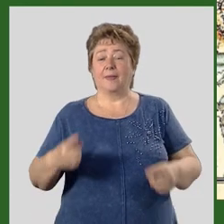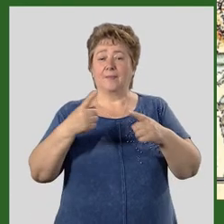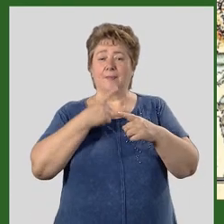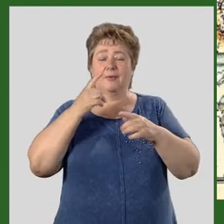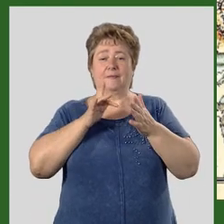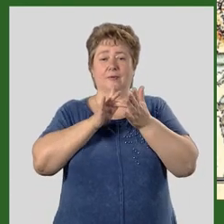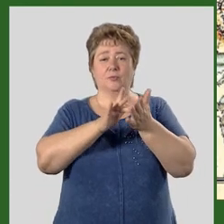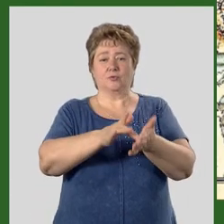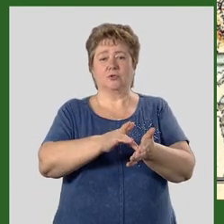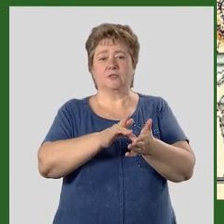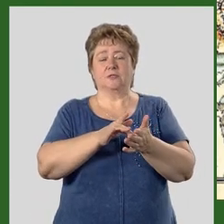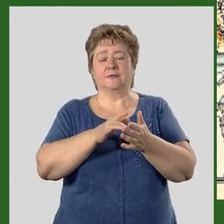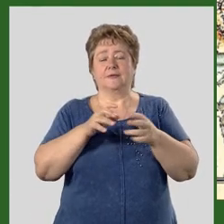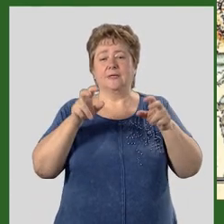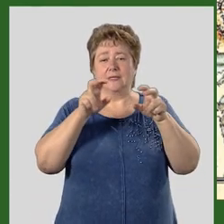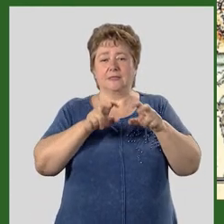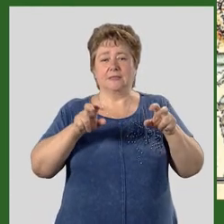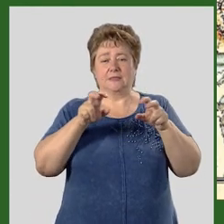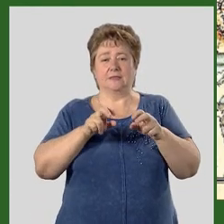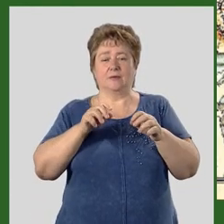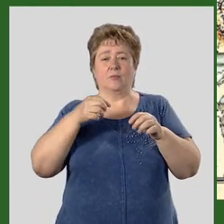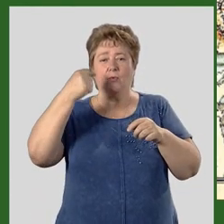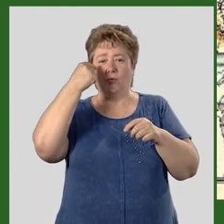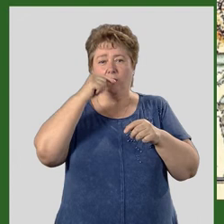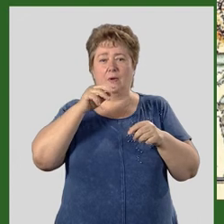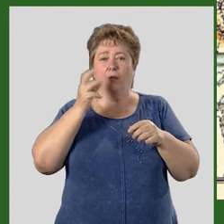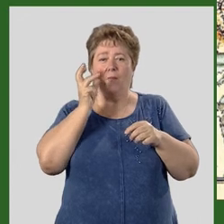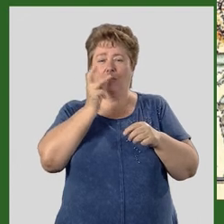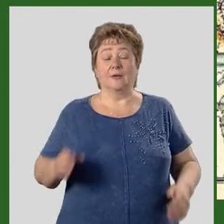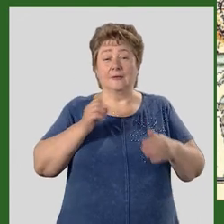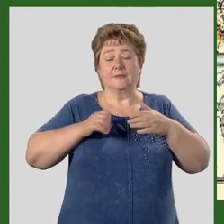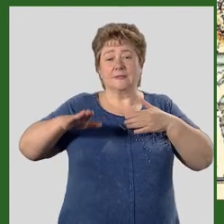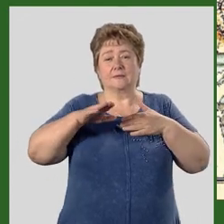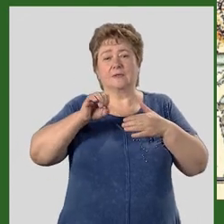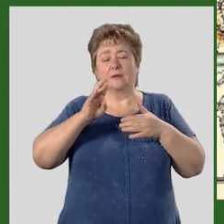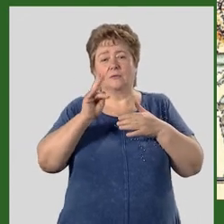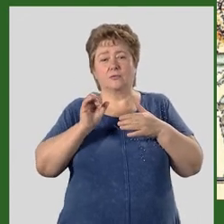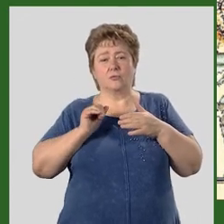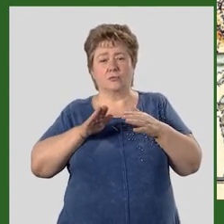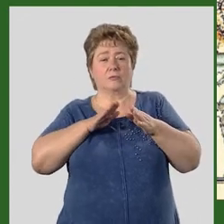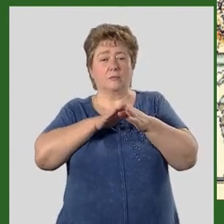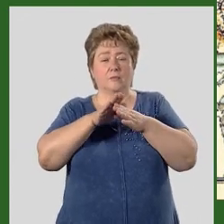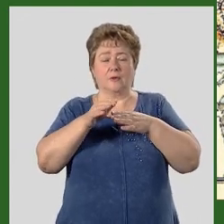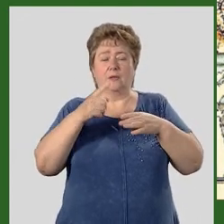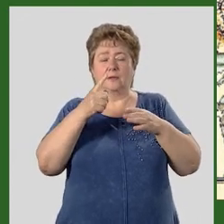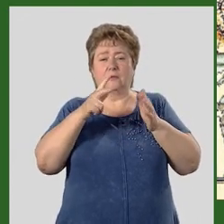Первое путешествие исследователя по Китаю, Монголии, страну тангутов, проходило